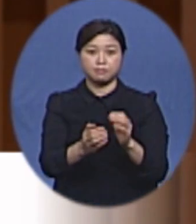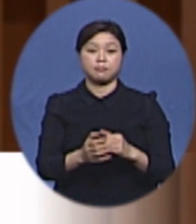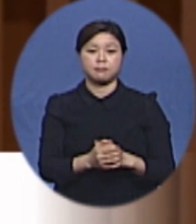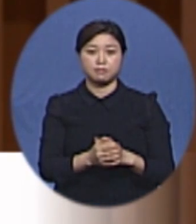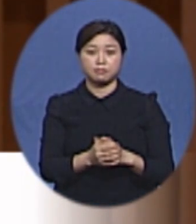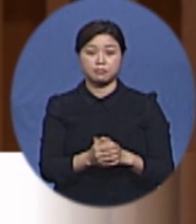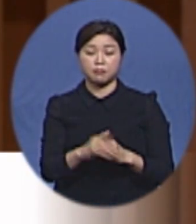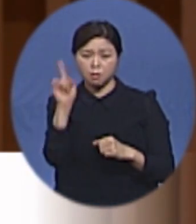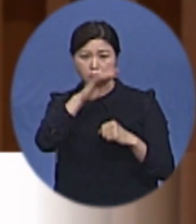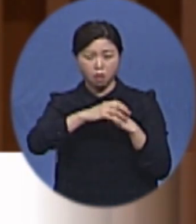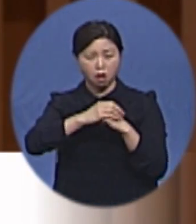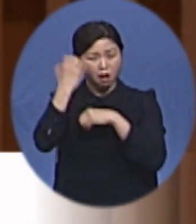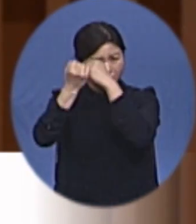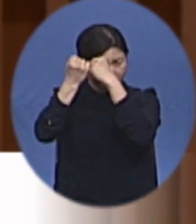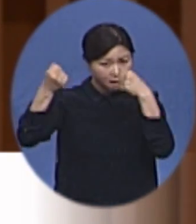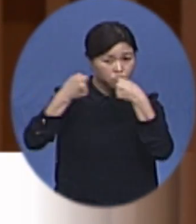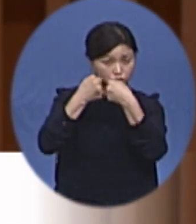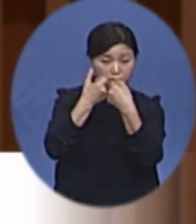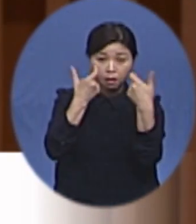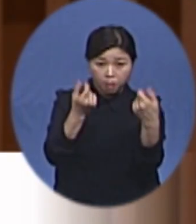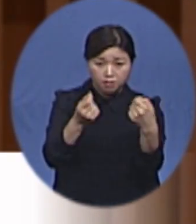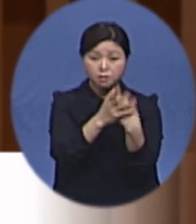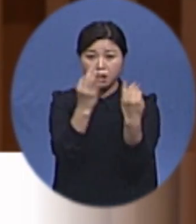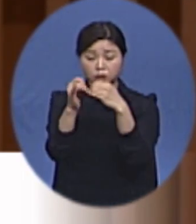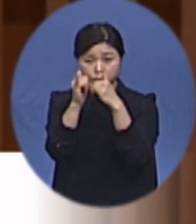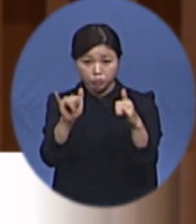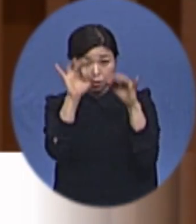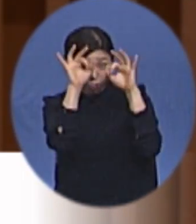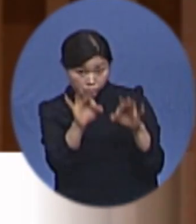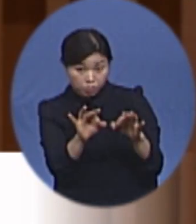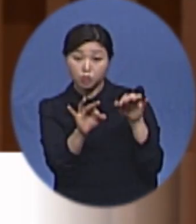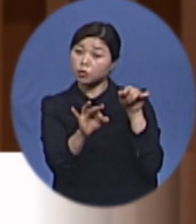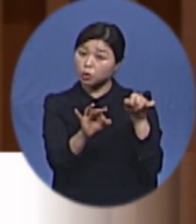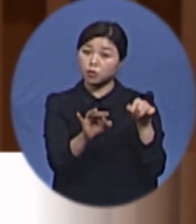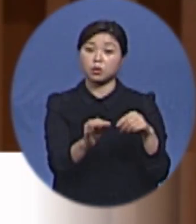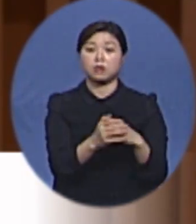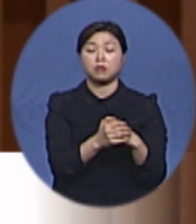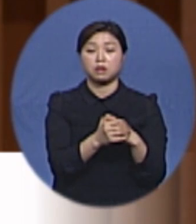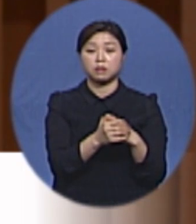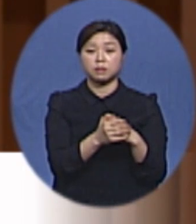투쟁력, 또 많은 분들이 계시고 또 거기에